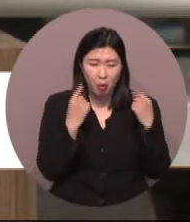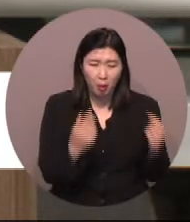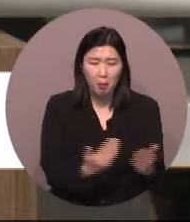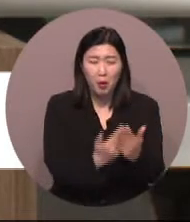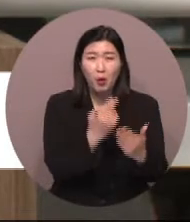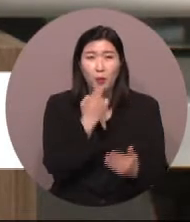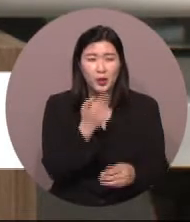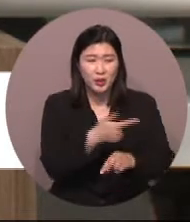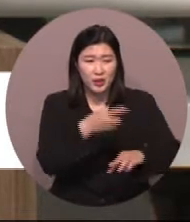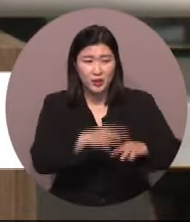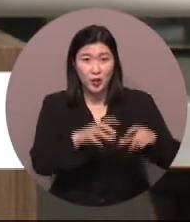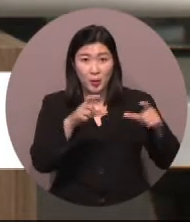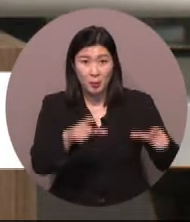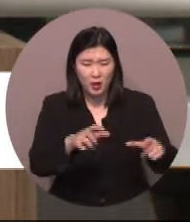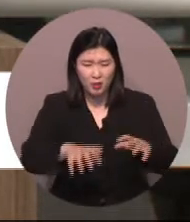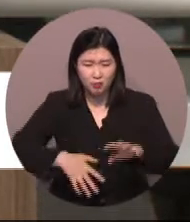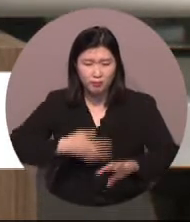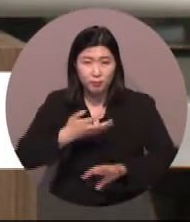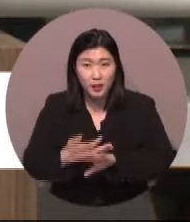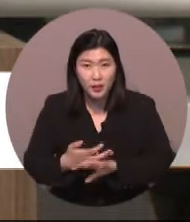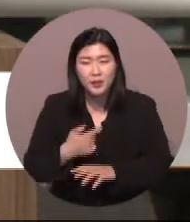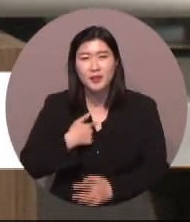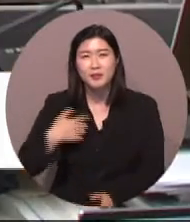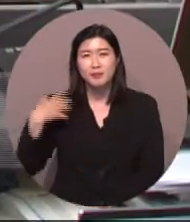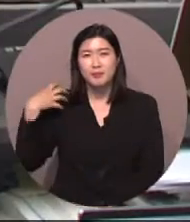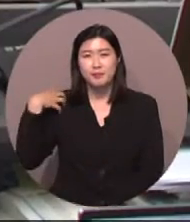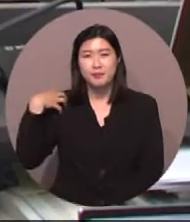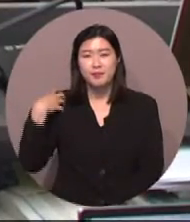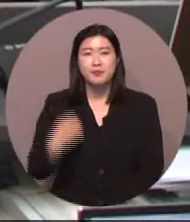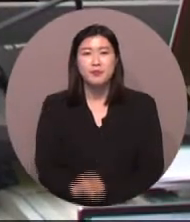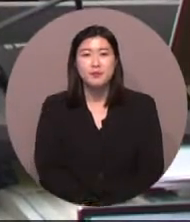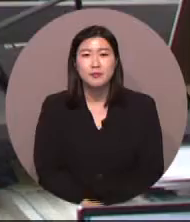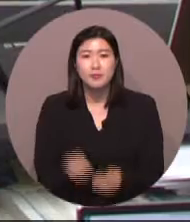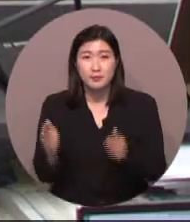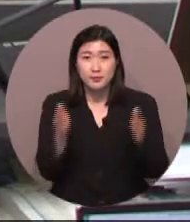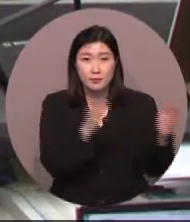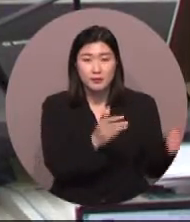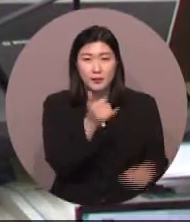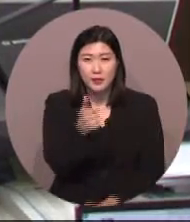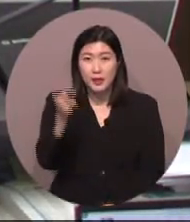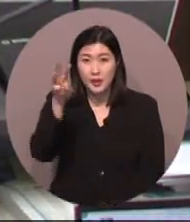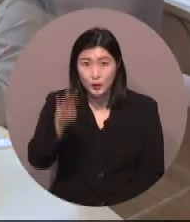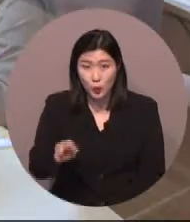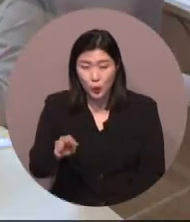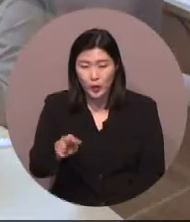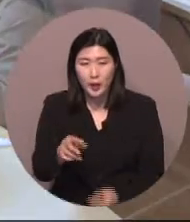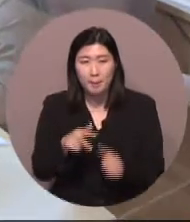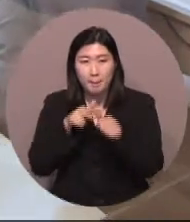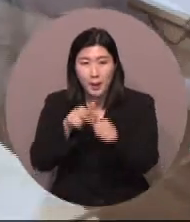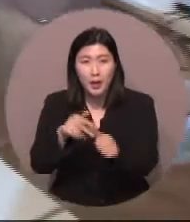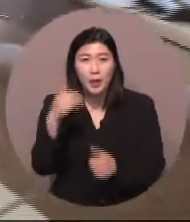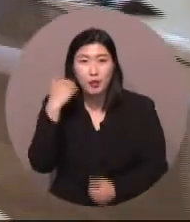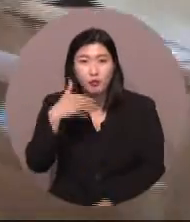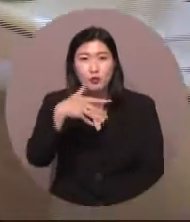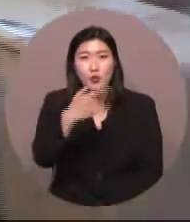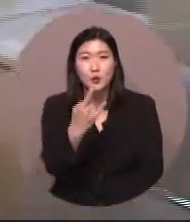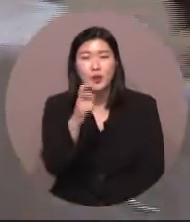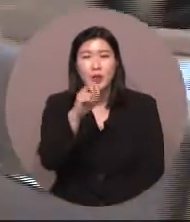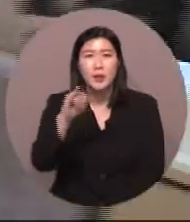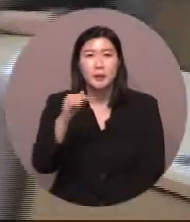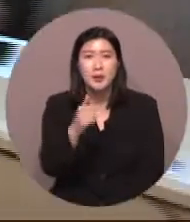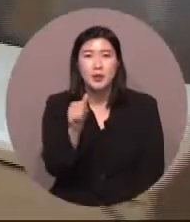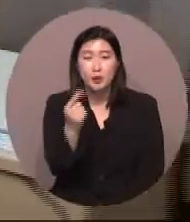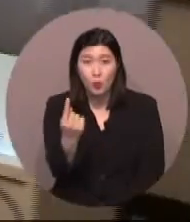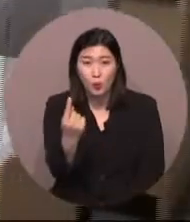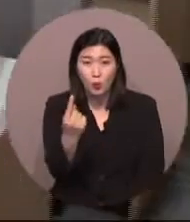시정, 저 이장우가 바로 세우겠습니다. 세종에서 성선재 후보를 2배 차이로 꺾은 최민호 후보는